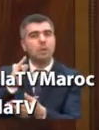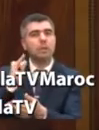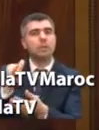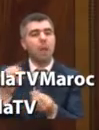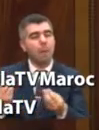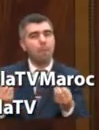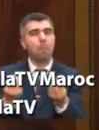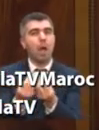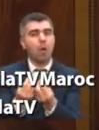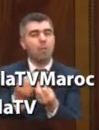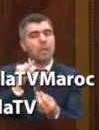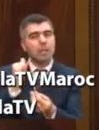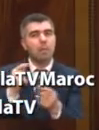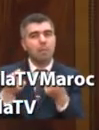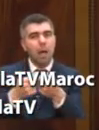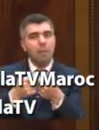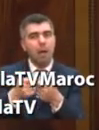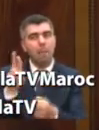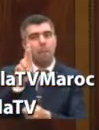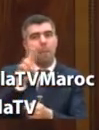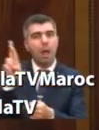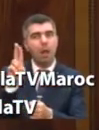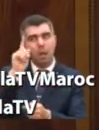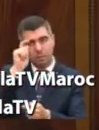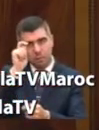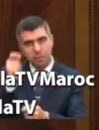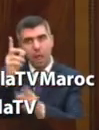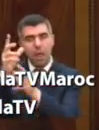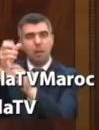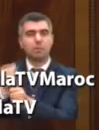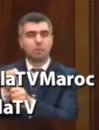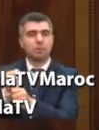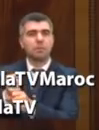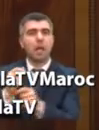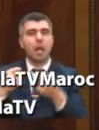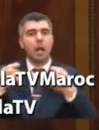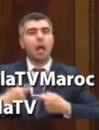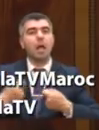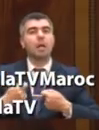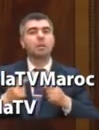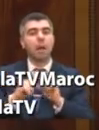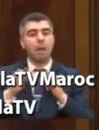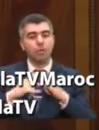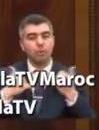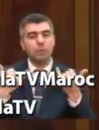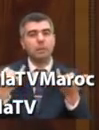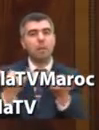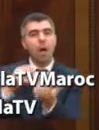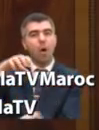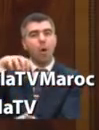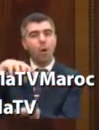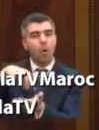رحمته، واستمرارية لمواقف جلالة الملك محمد السادس نصره الله رئيس لجنة القدس والمدافع عن